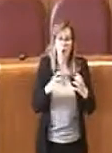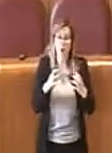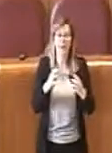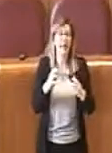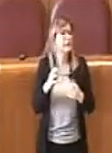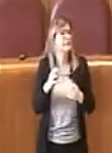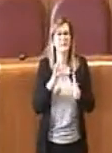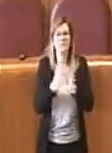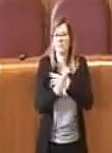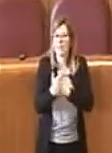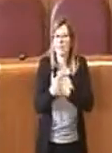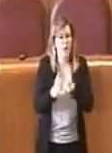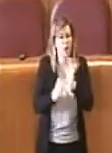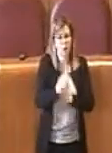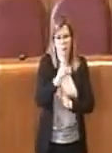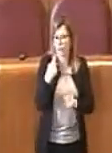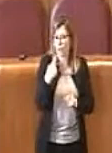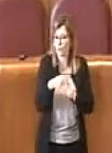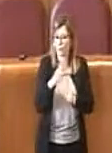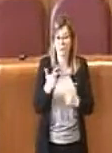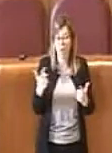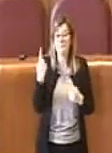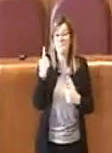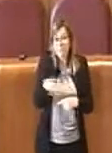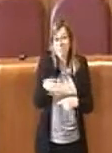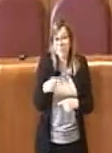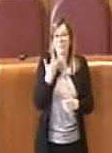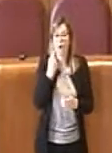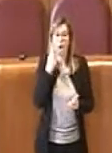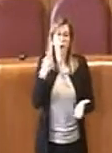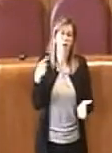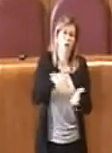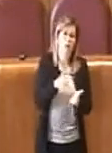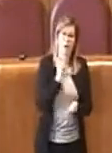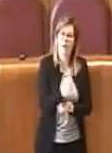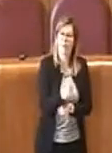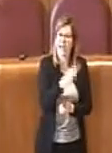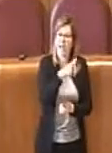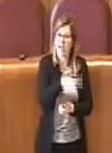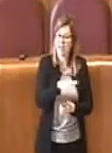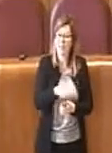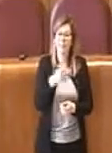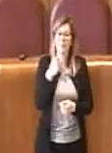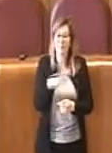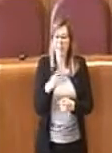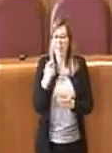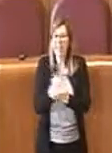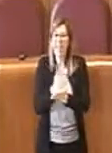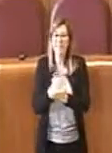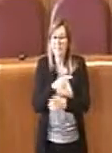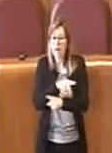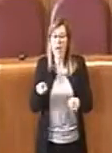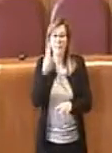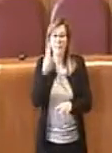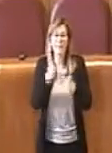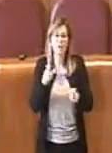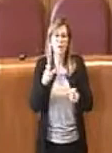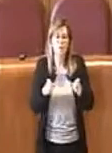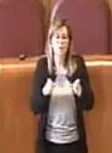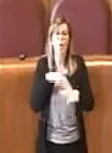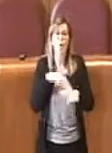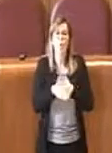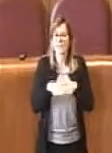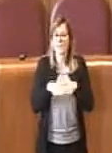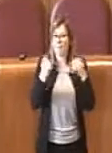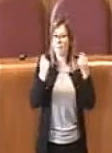efficiente quindi abbiamo deciso di riattivare la sua sta tariffata per da una parte disincentivare l'utilizzo del mezzo privato e